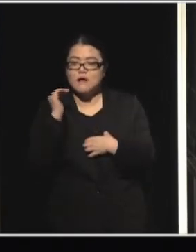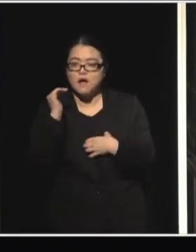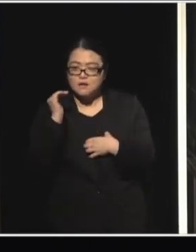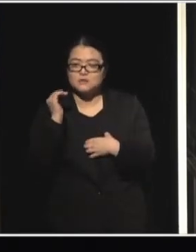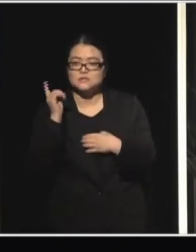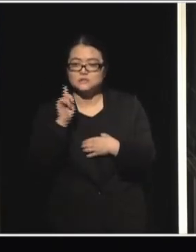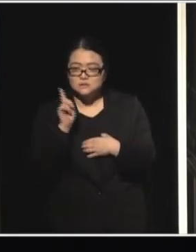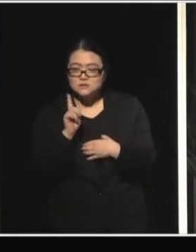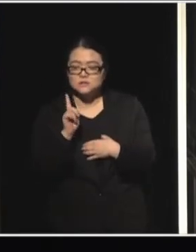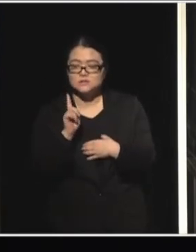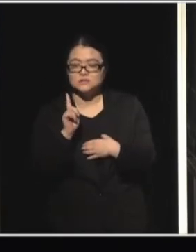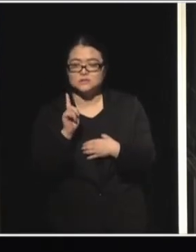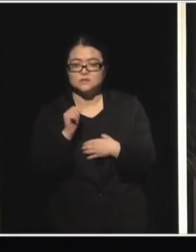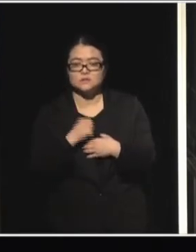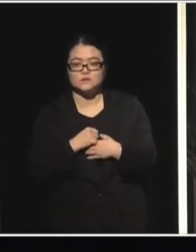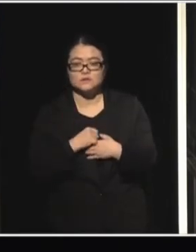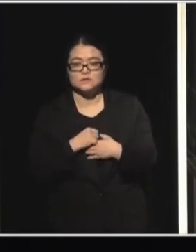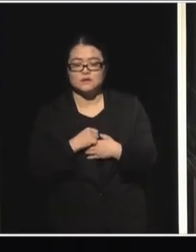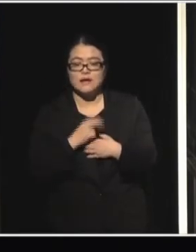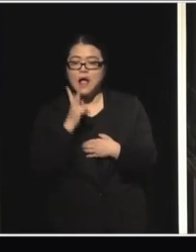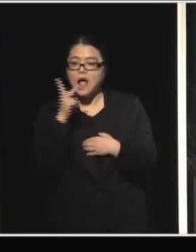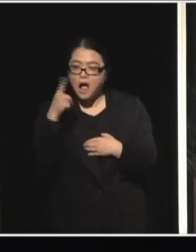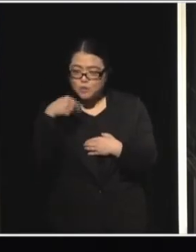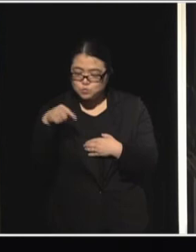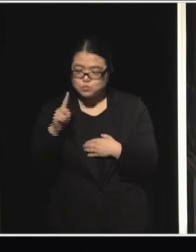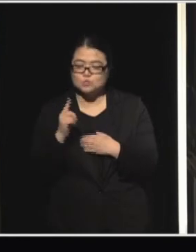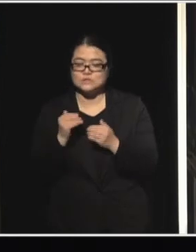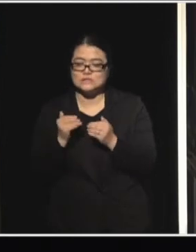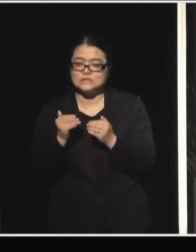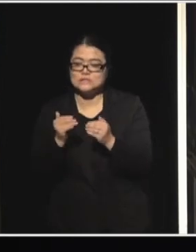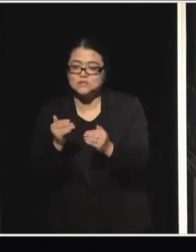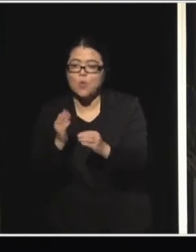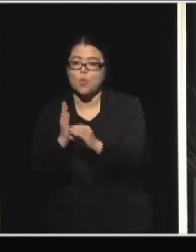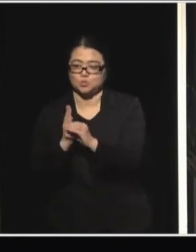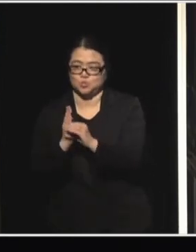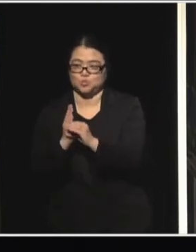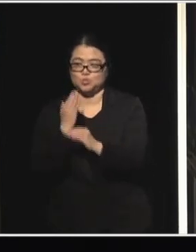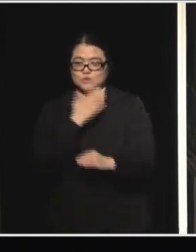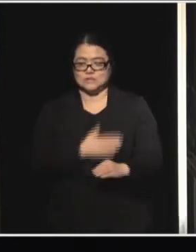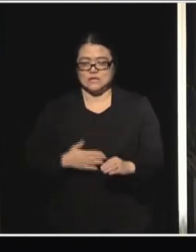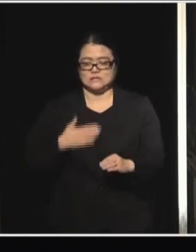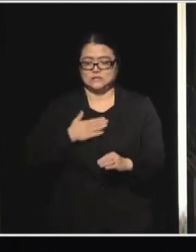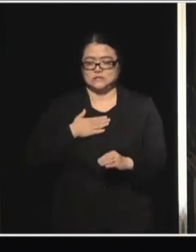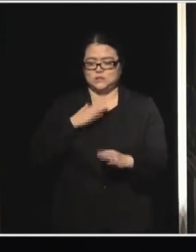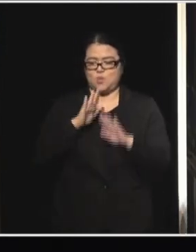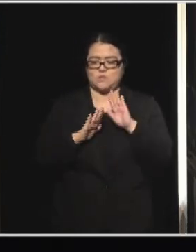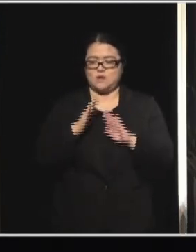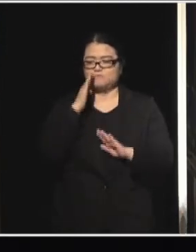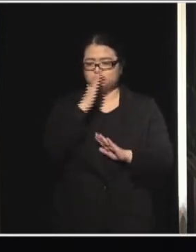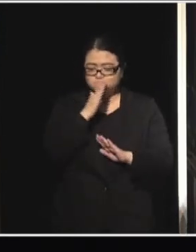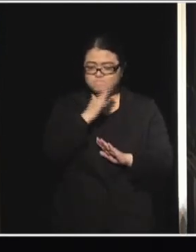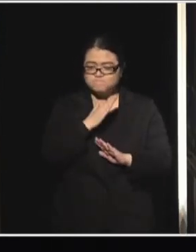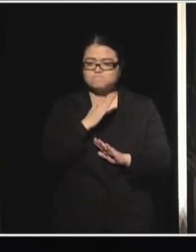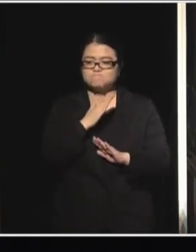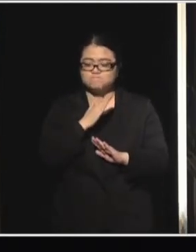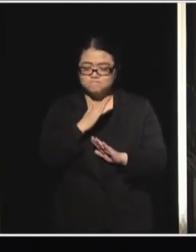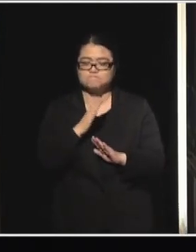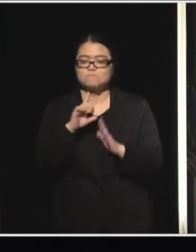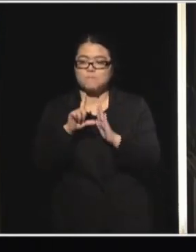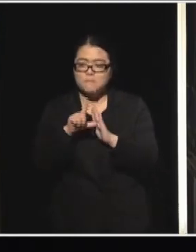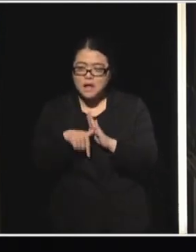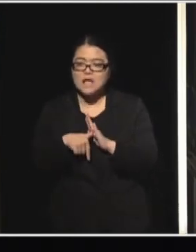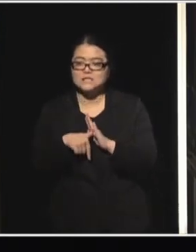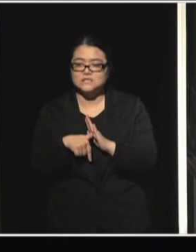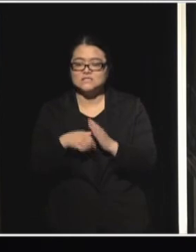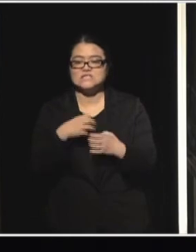ですので元があって進行中の患者さんとかですね全身状態が悪い感じですまあリスクが高いという